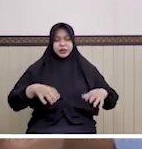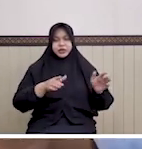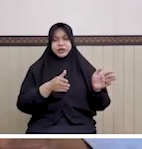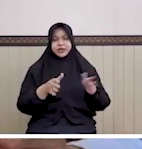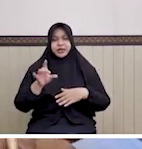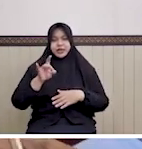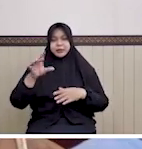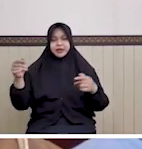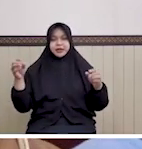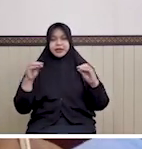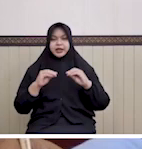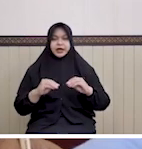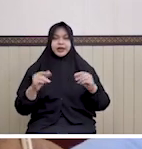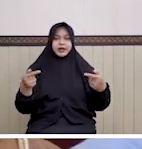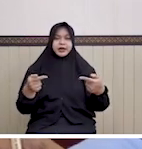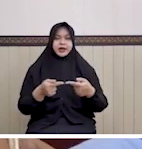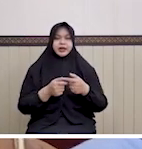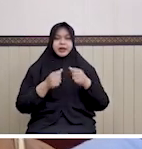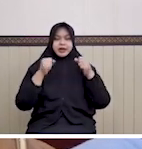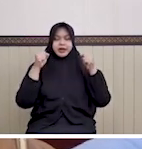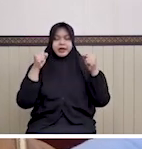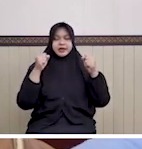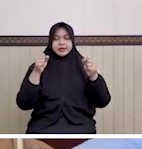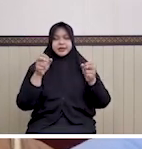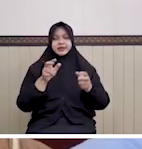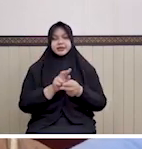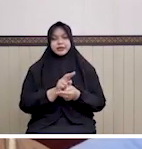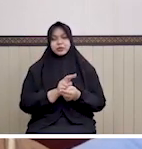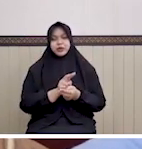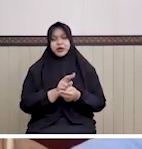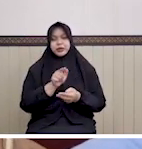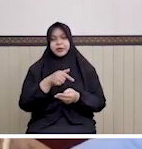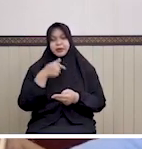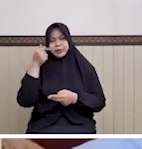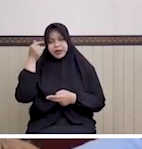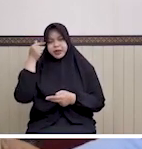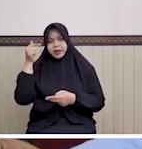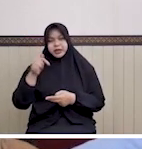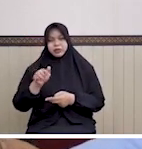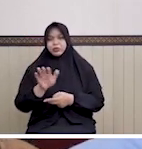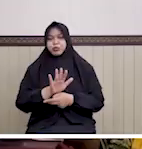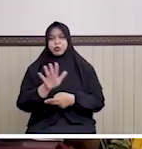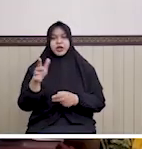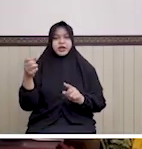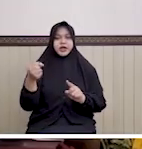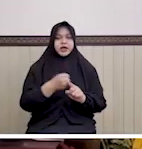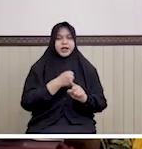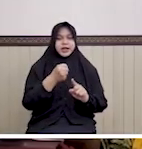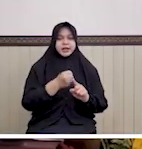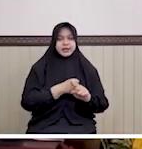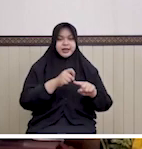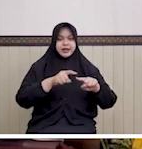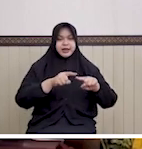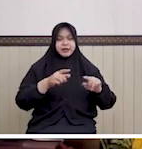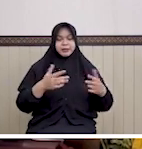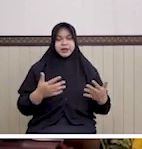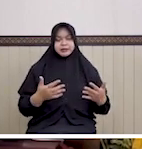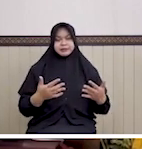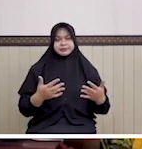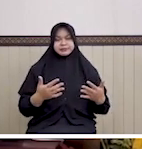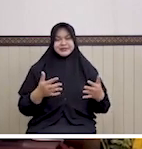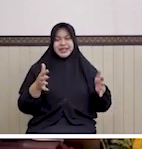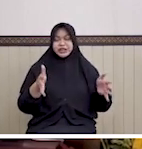pendidikan terkait dengan kekerasan seksual mereka menganggap bahwa ini itu bukan kekerasan tapi bentuk